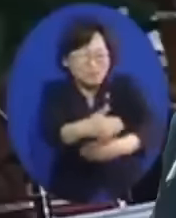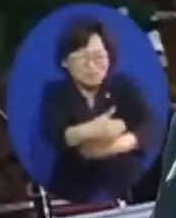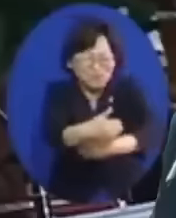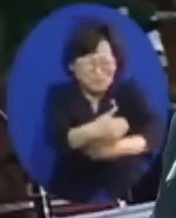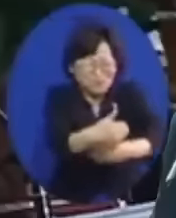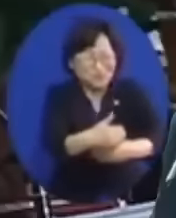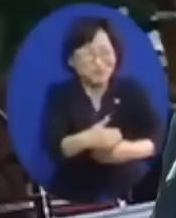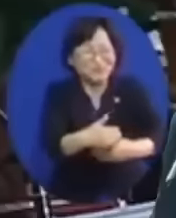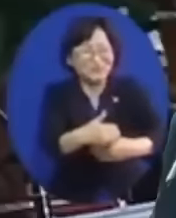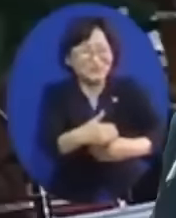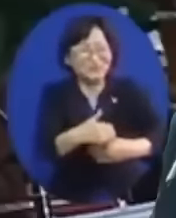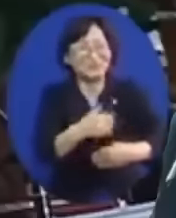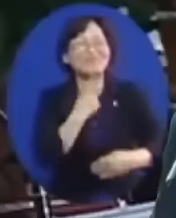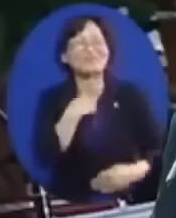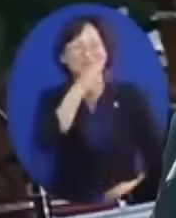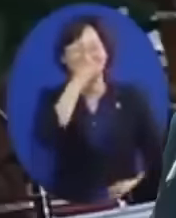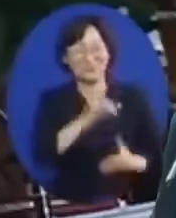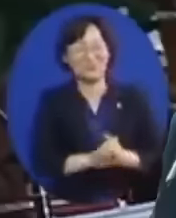못하는 것입니다.